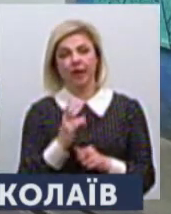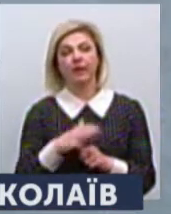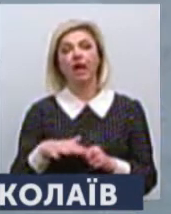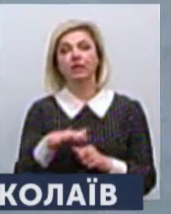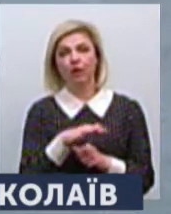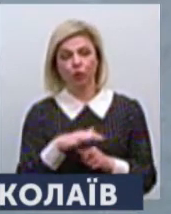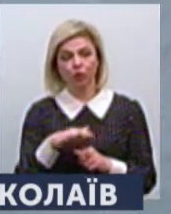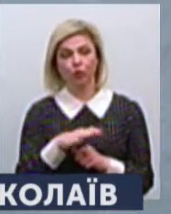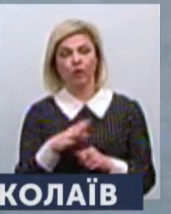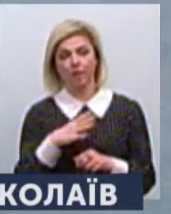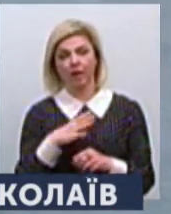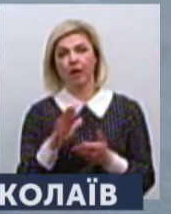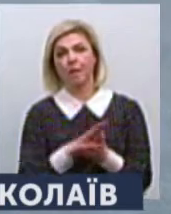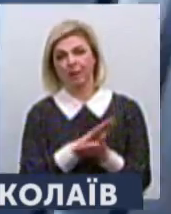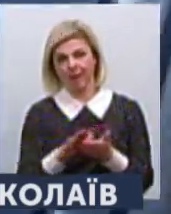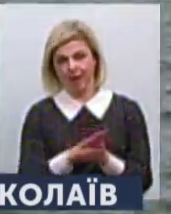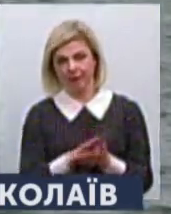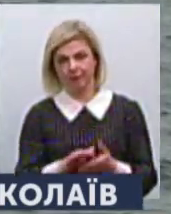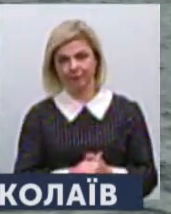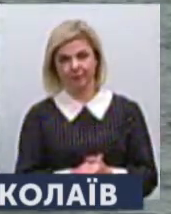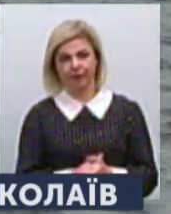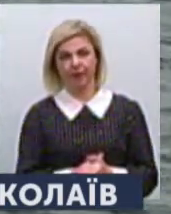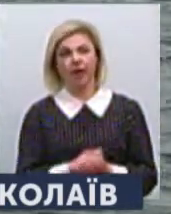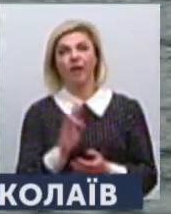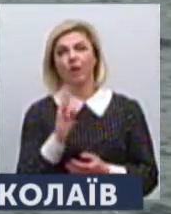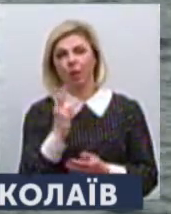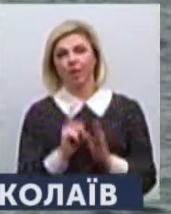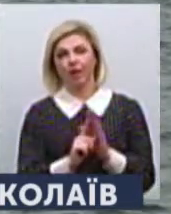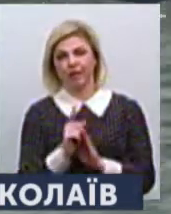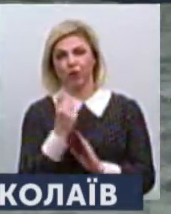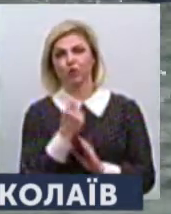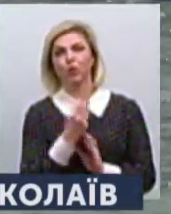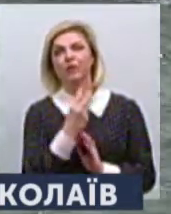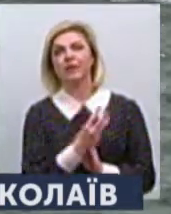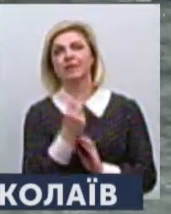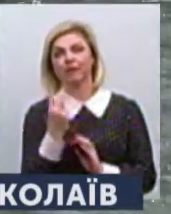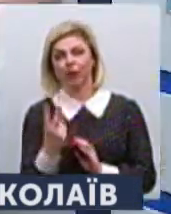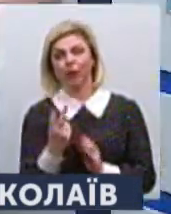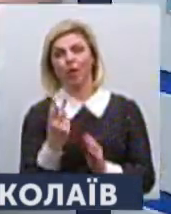простору «Понтон» відбулося прибирання. В Миколаєві стартував 132-й вітрильний сезон.